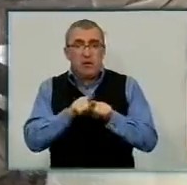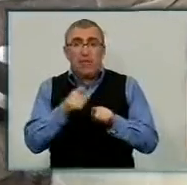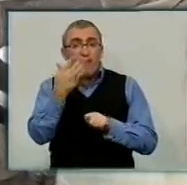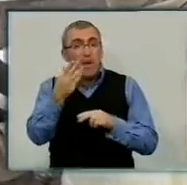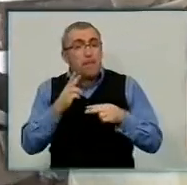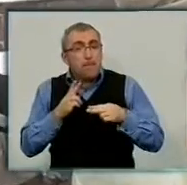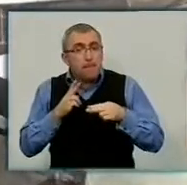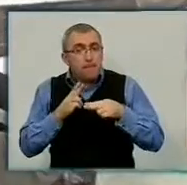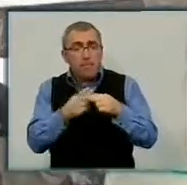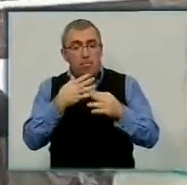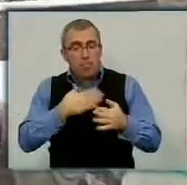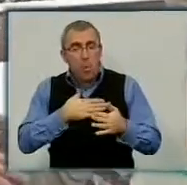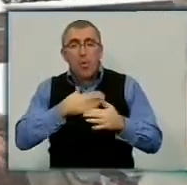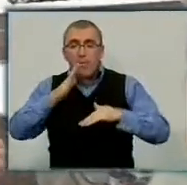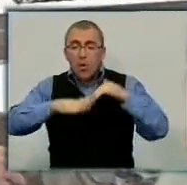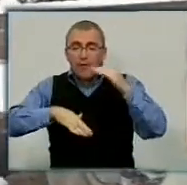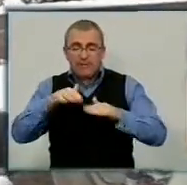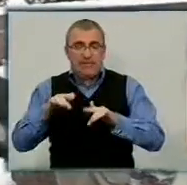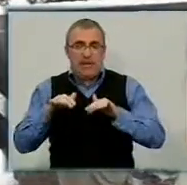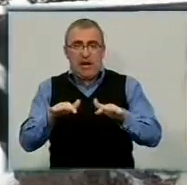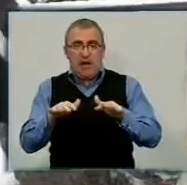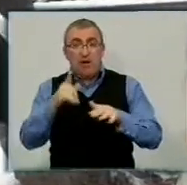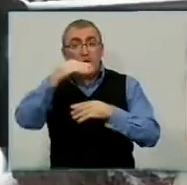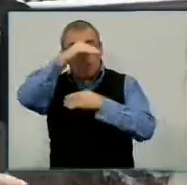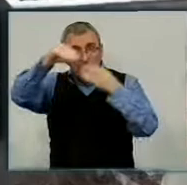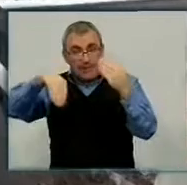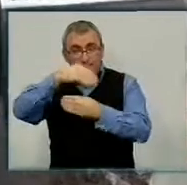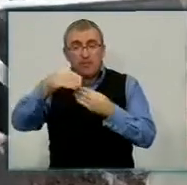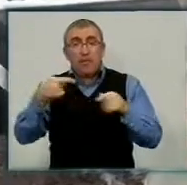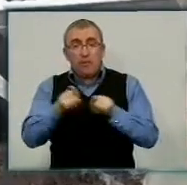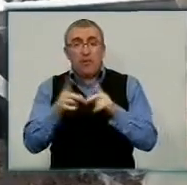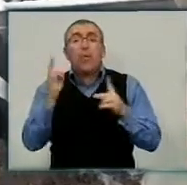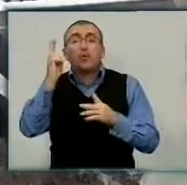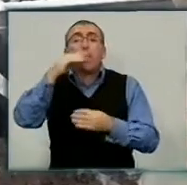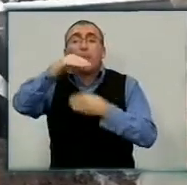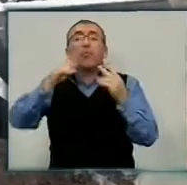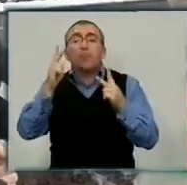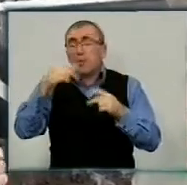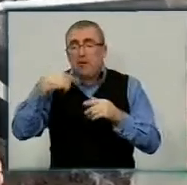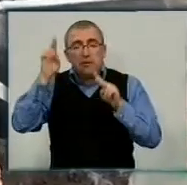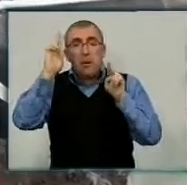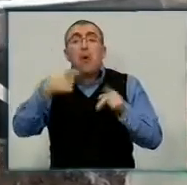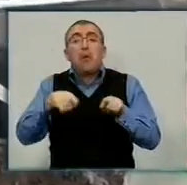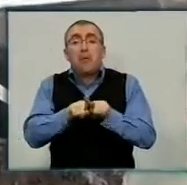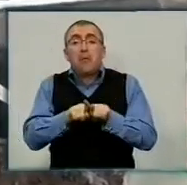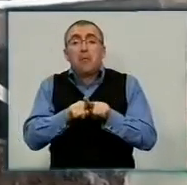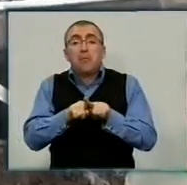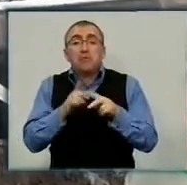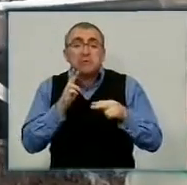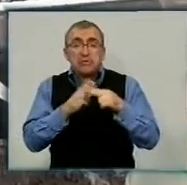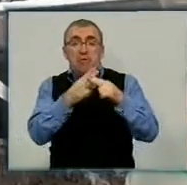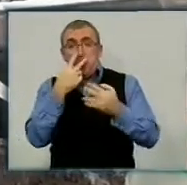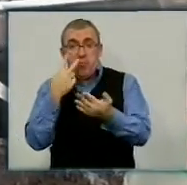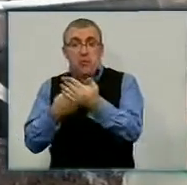за жа если его накрыли значит так необходимо я понятия нею го на заважаєте